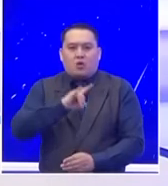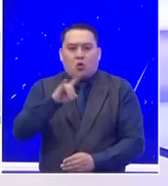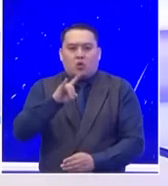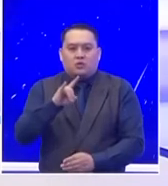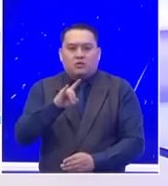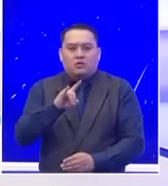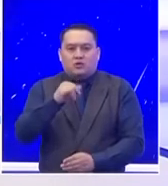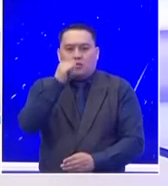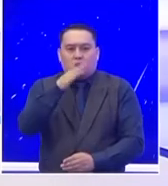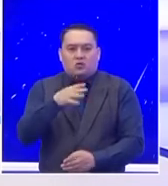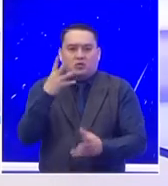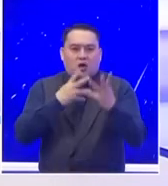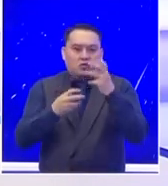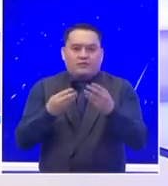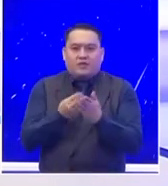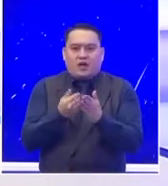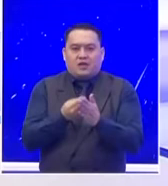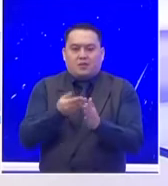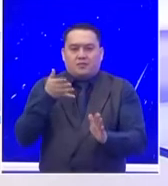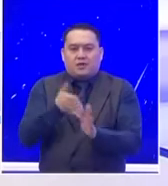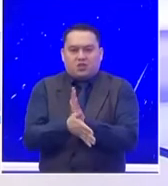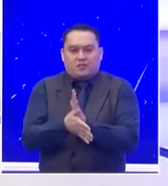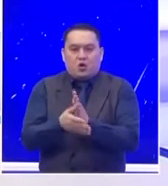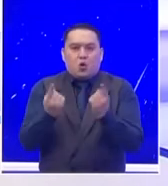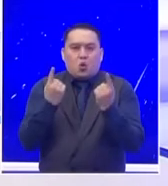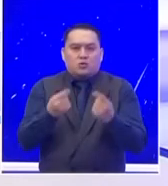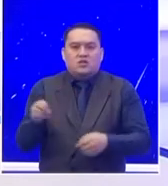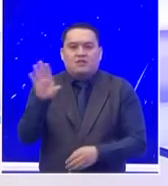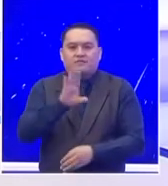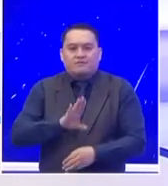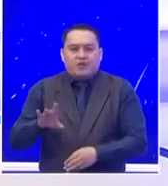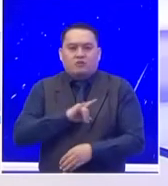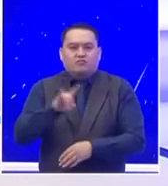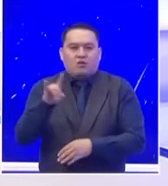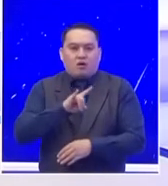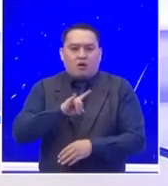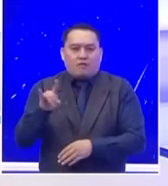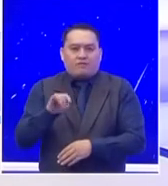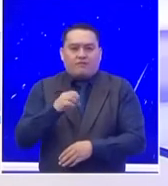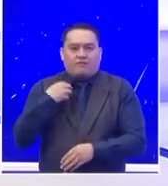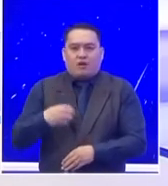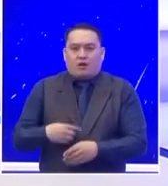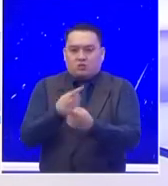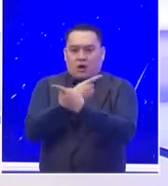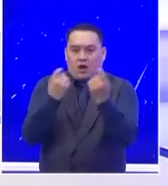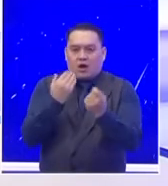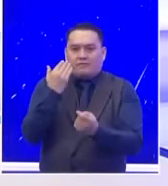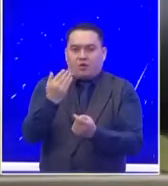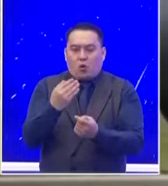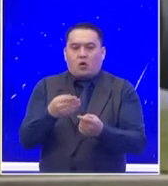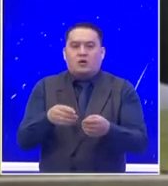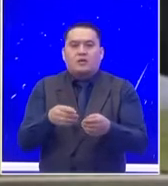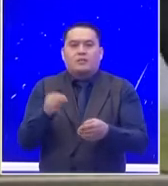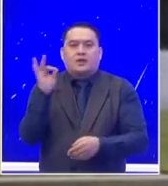трудом справляются с серьезными финансовыми потерями. Крупнейший европейский авиаперевозчик Air France заявил, что его